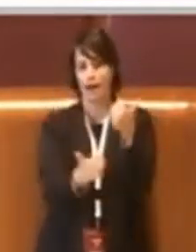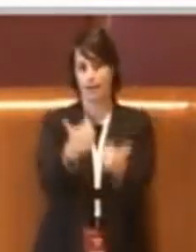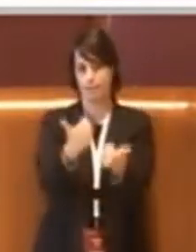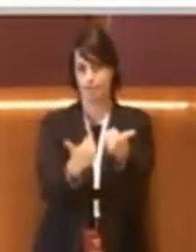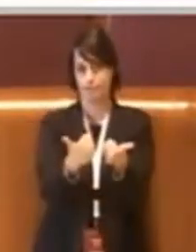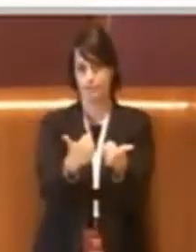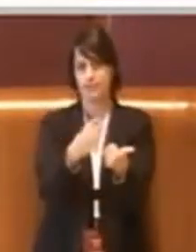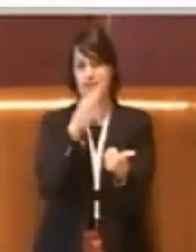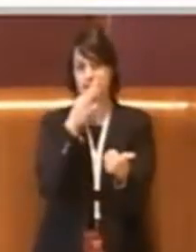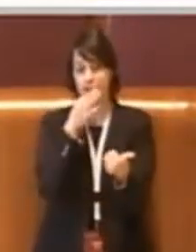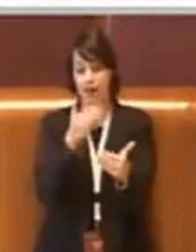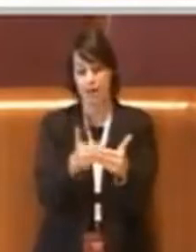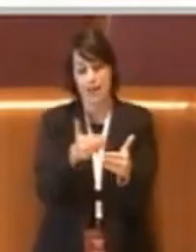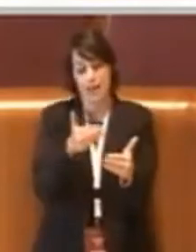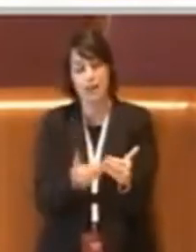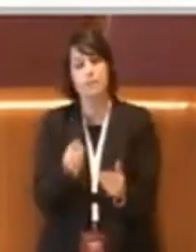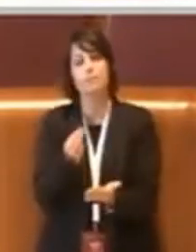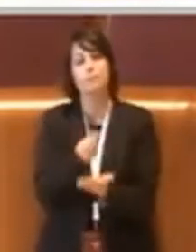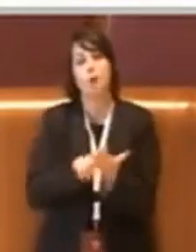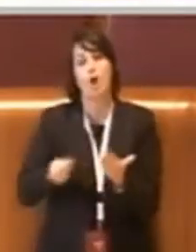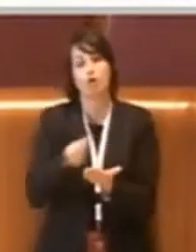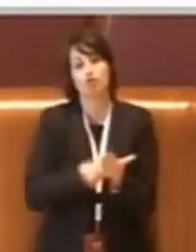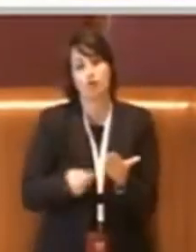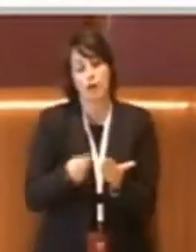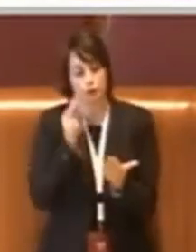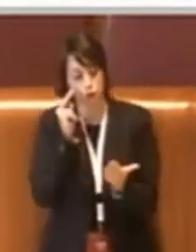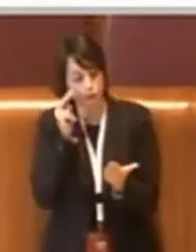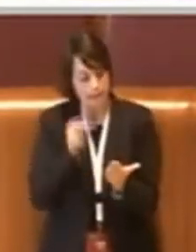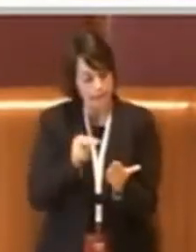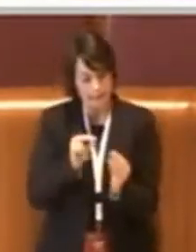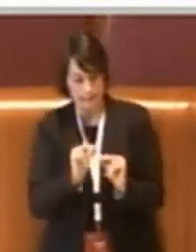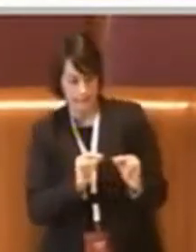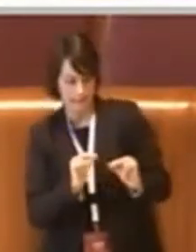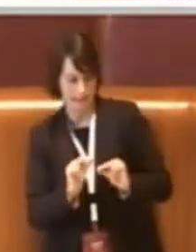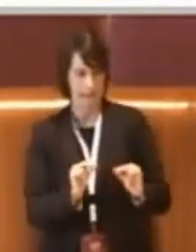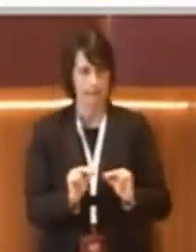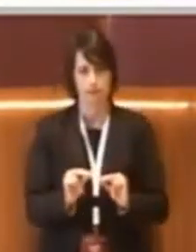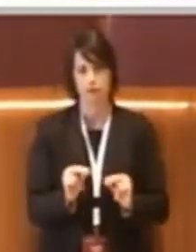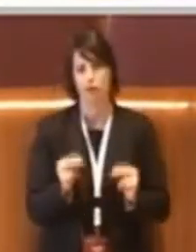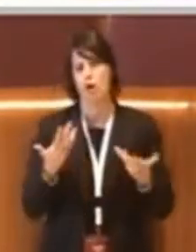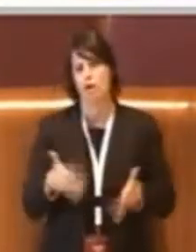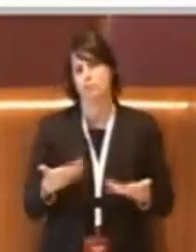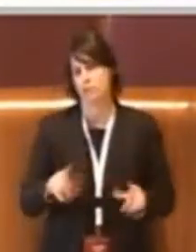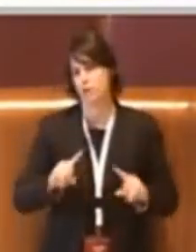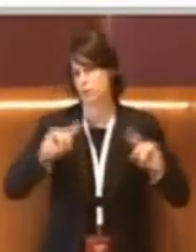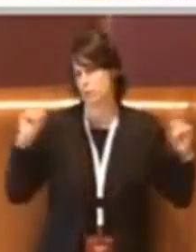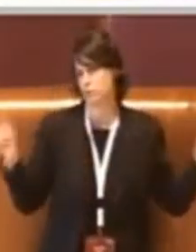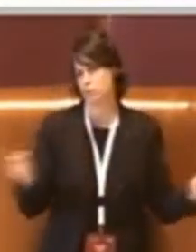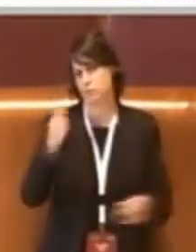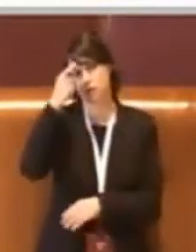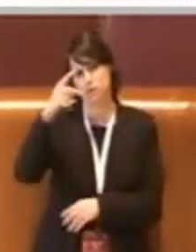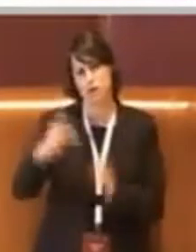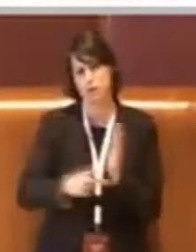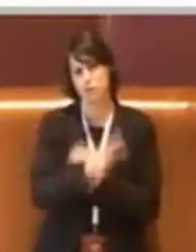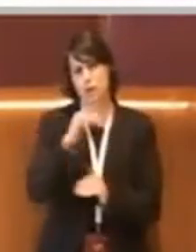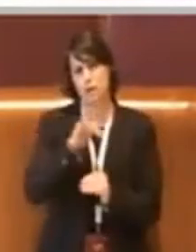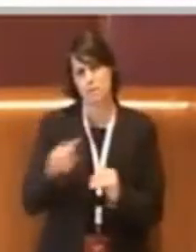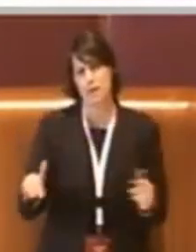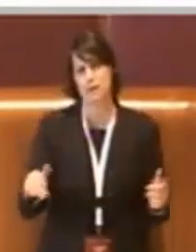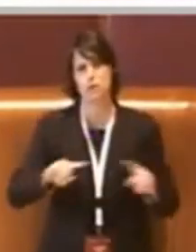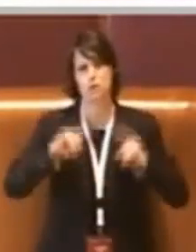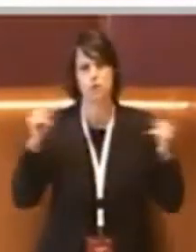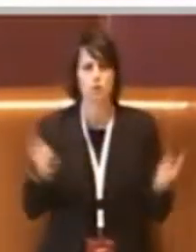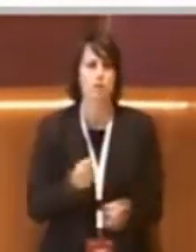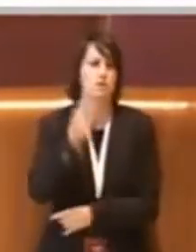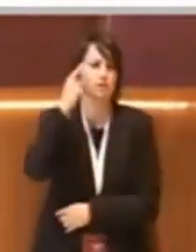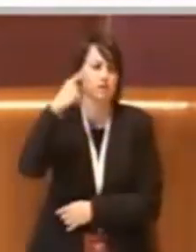delle progettazioni. Ormai abbiamo imparato, tutti dovremmo saperlo, dopo 2 anni che si parla di